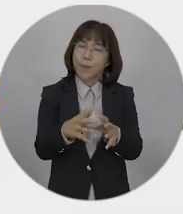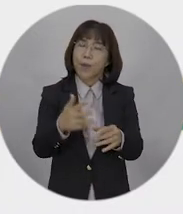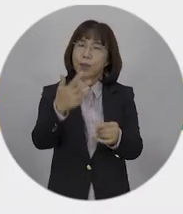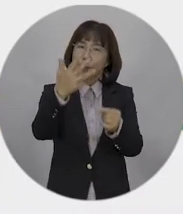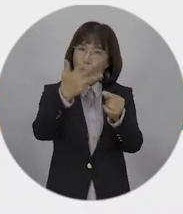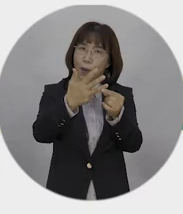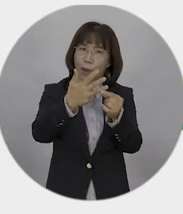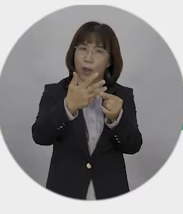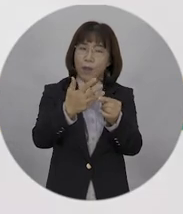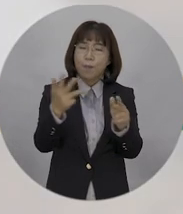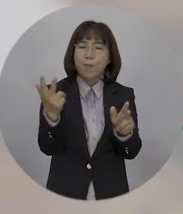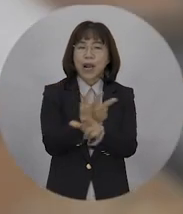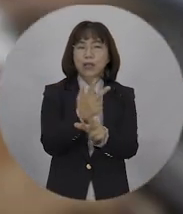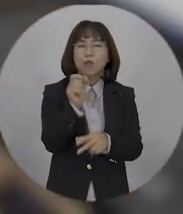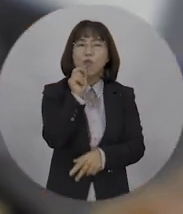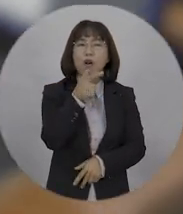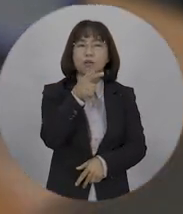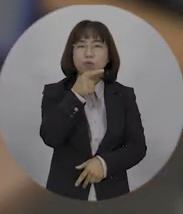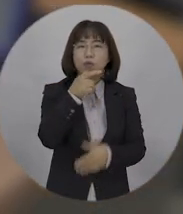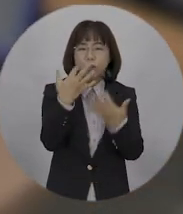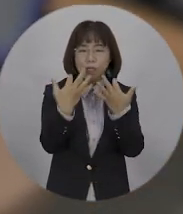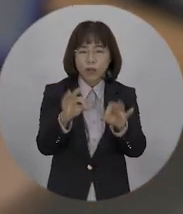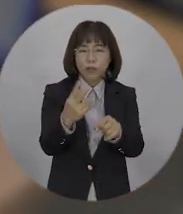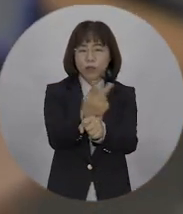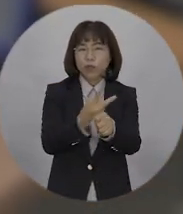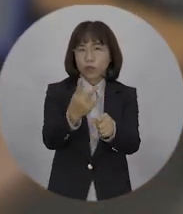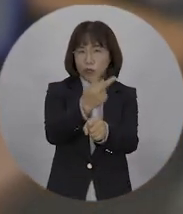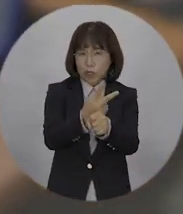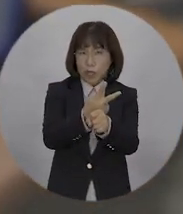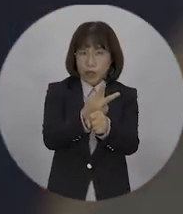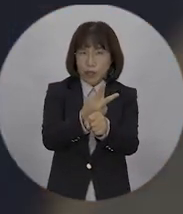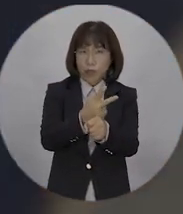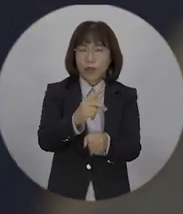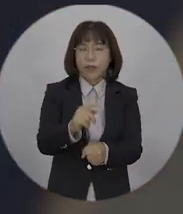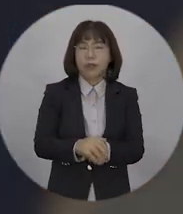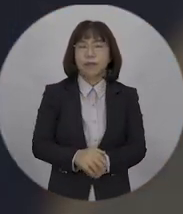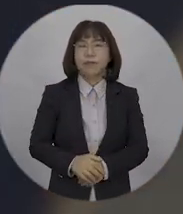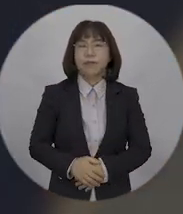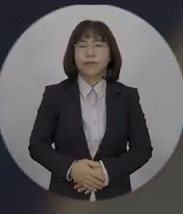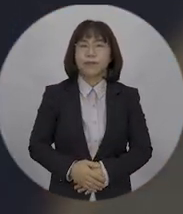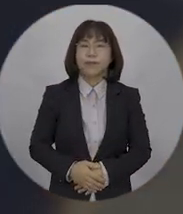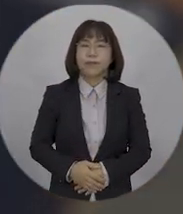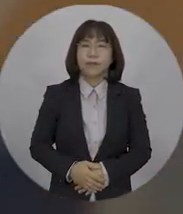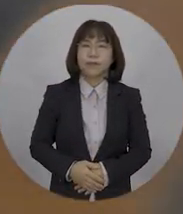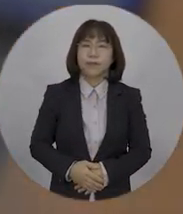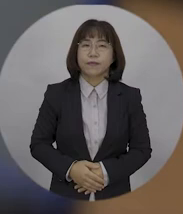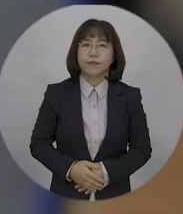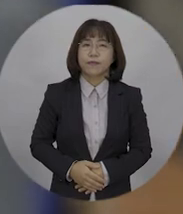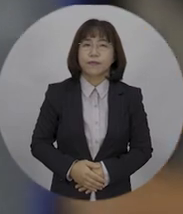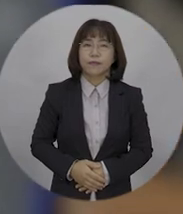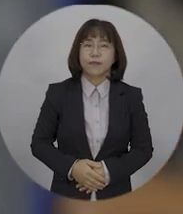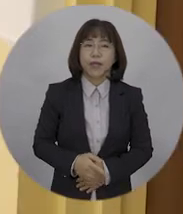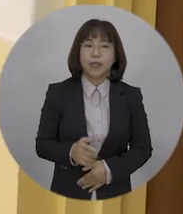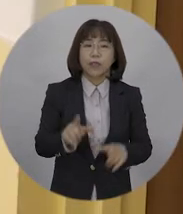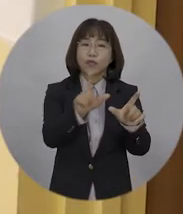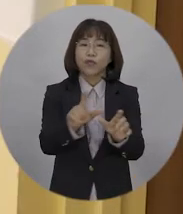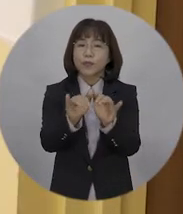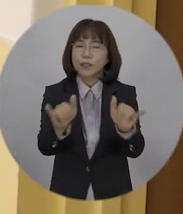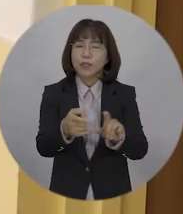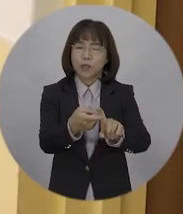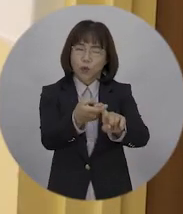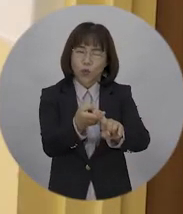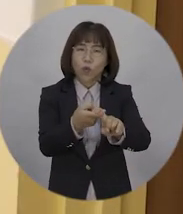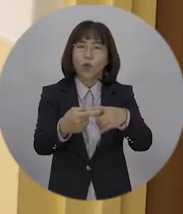매주 월 수 금 2시간씩 강서구 영상미디어센터 디지털 교육실에서 진행됩니다 국민들의